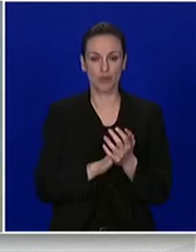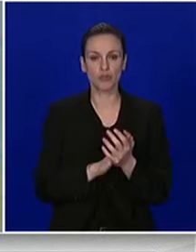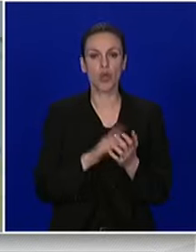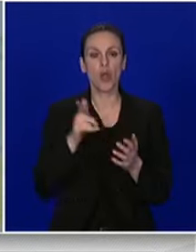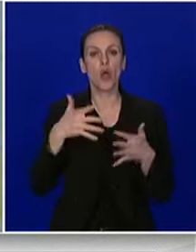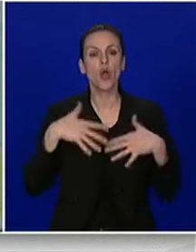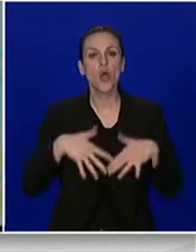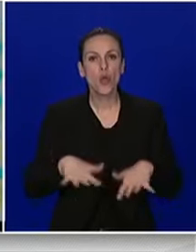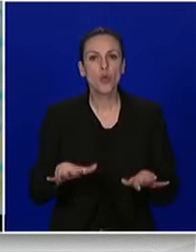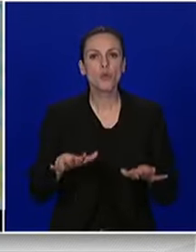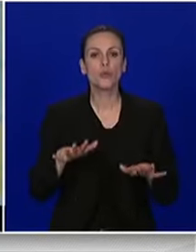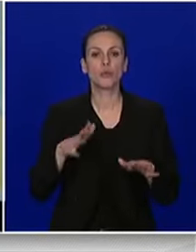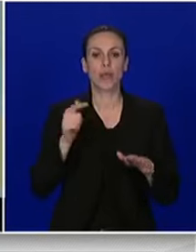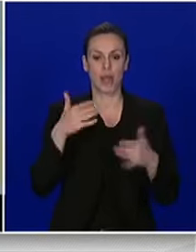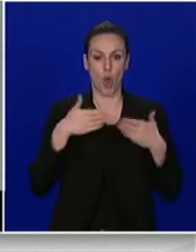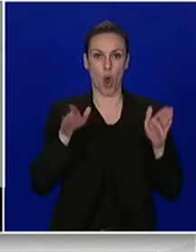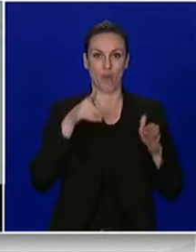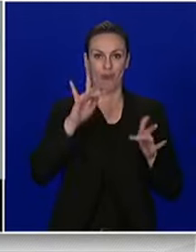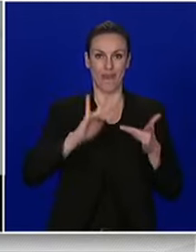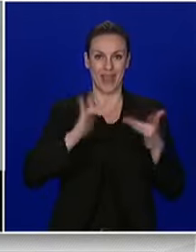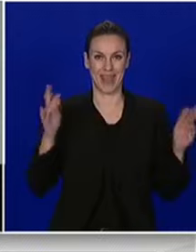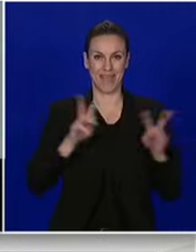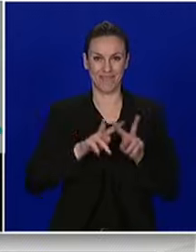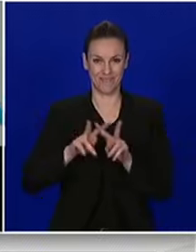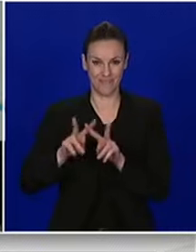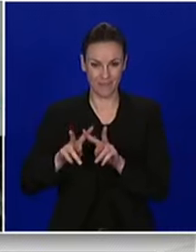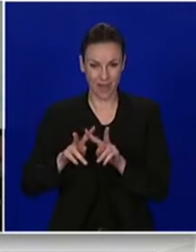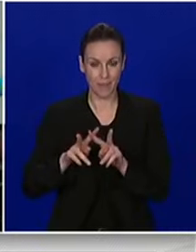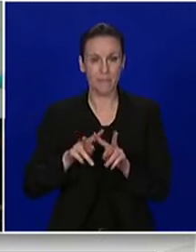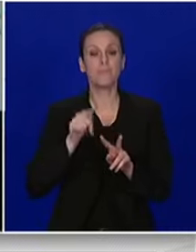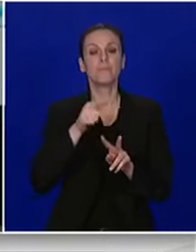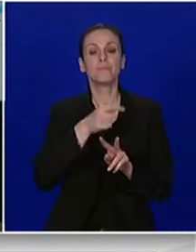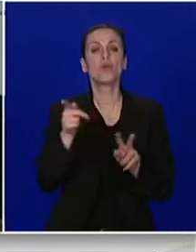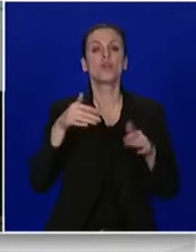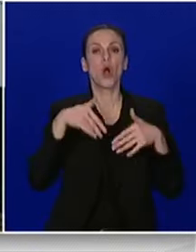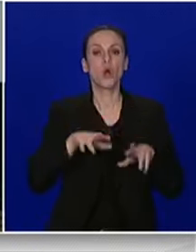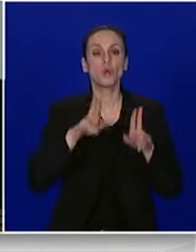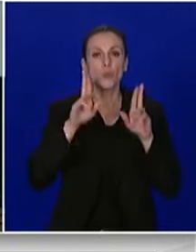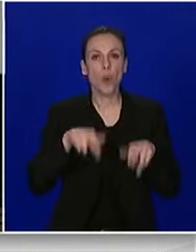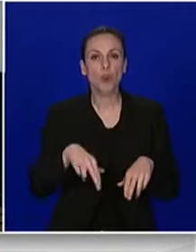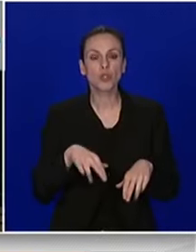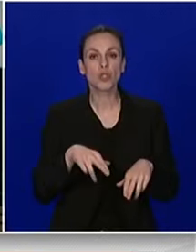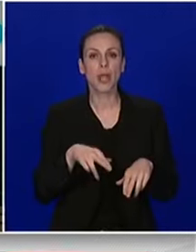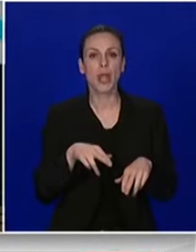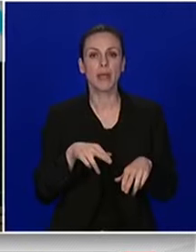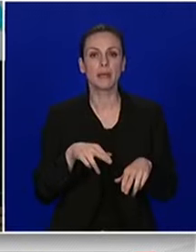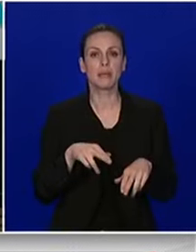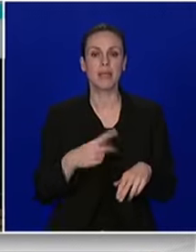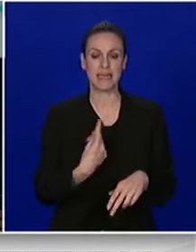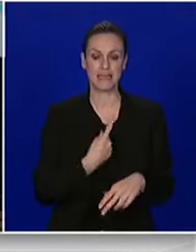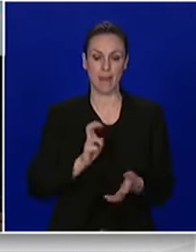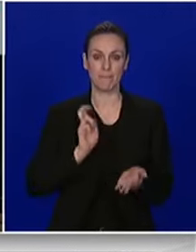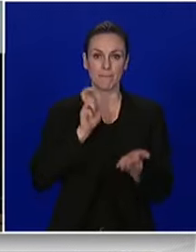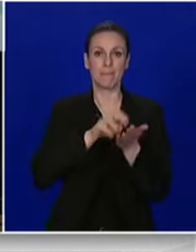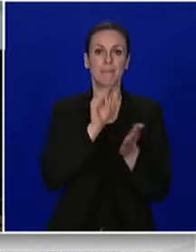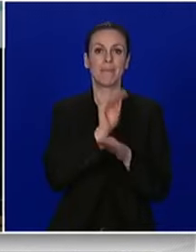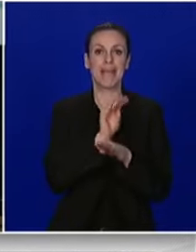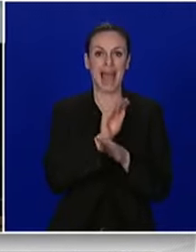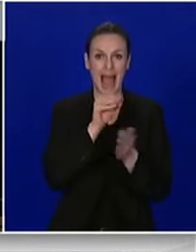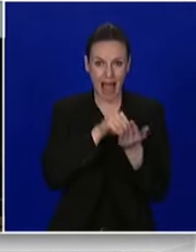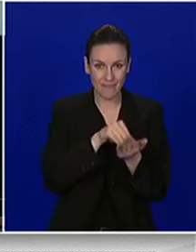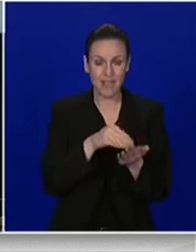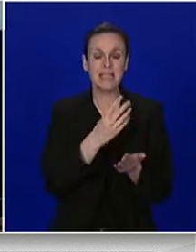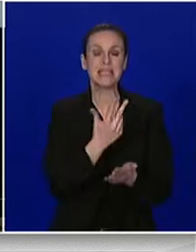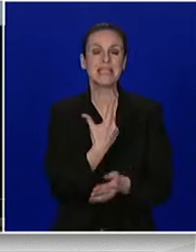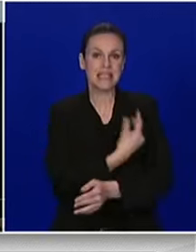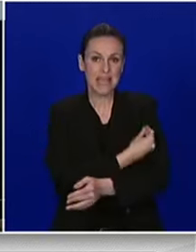građani otvarajući ovu internetsku stranicu moći ulogirati se i prijaviti za cijepljenje